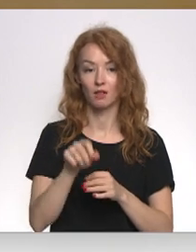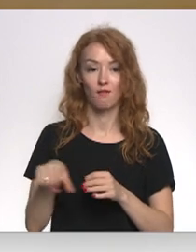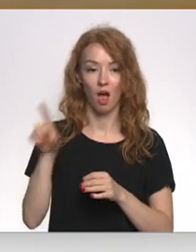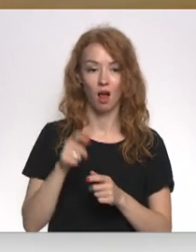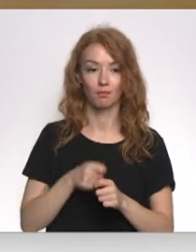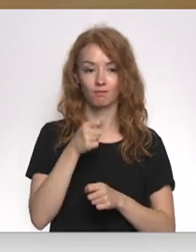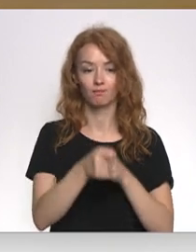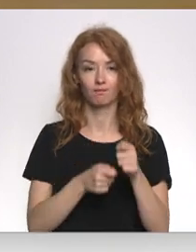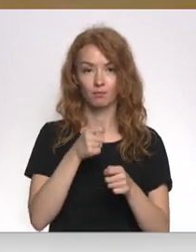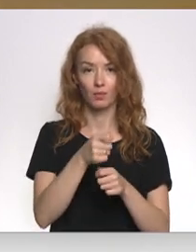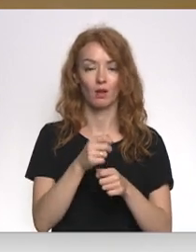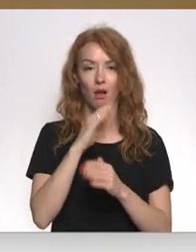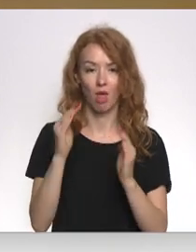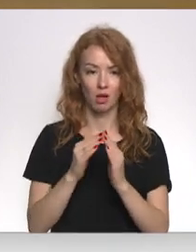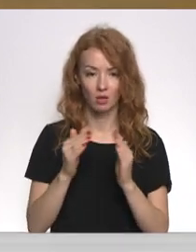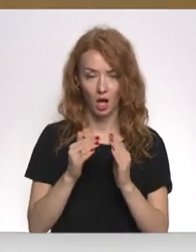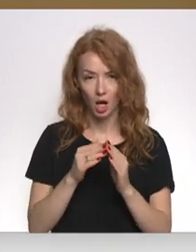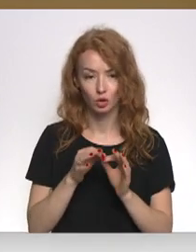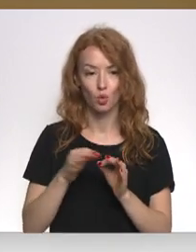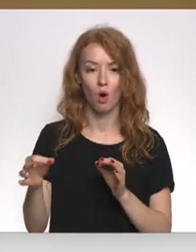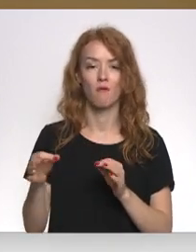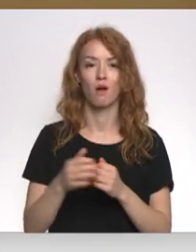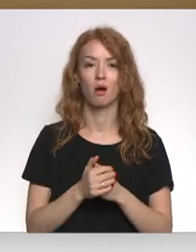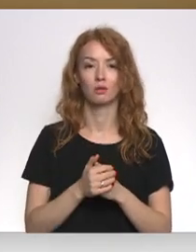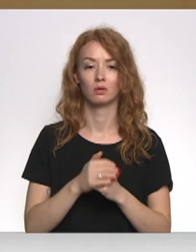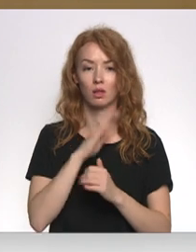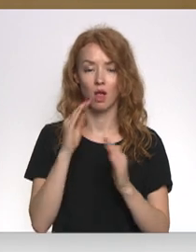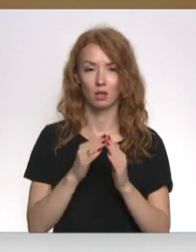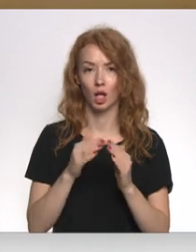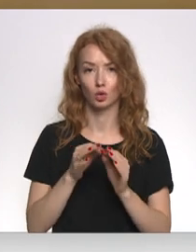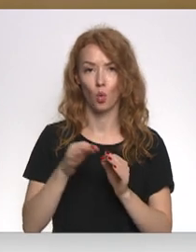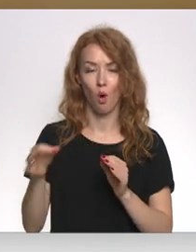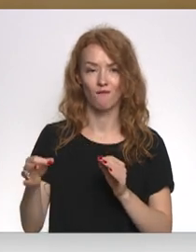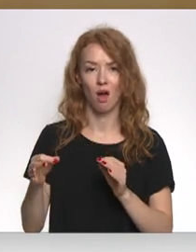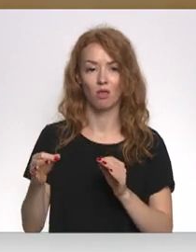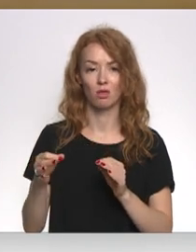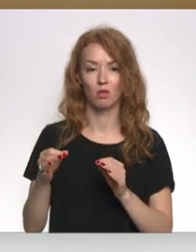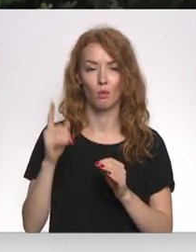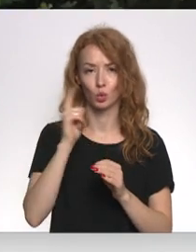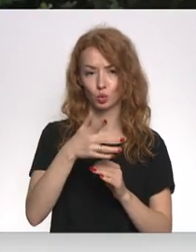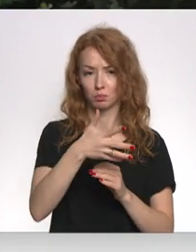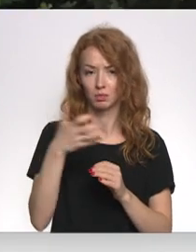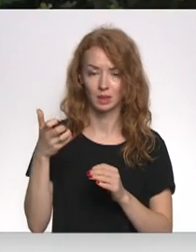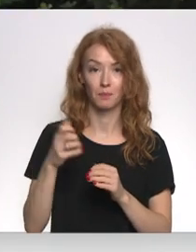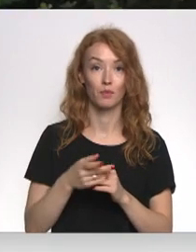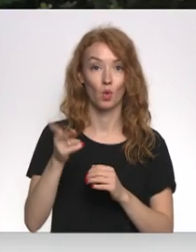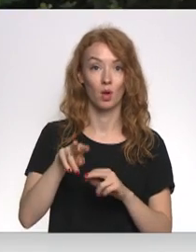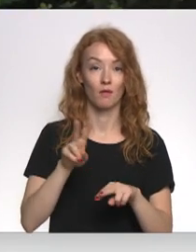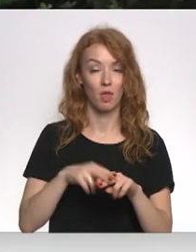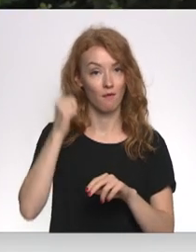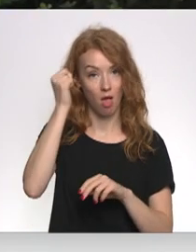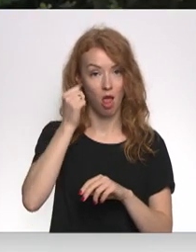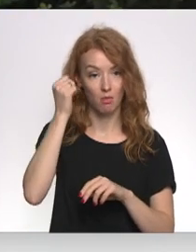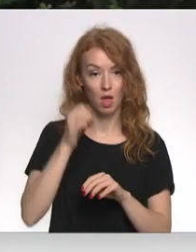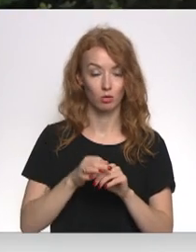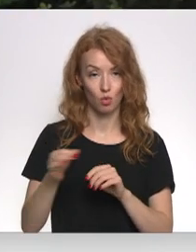iesniedz šobrīd, tas ir Rēzeknes novads. Rēzeknes novadā ir vairāk kā pusotras tūkstotis. Otrā vieta ir Valmieras